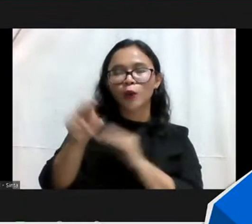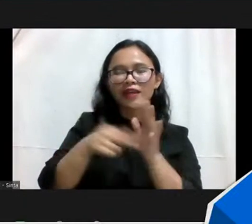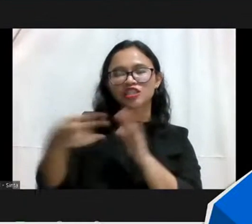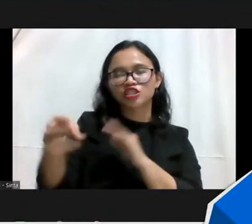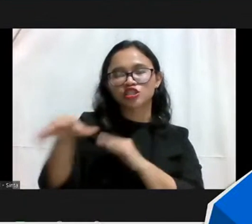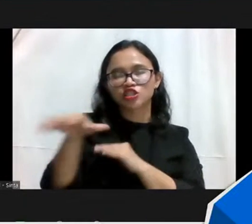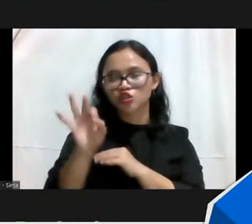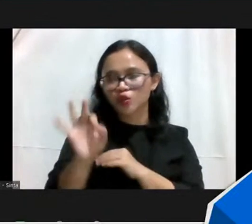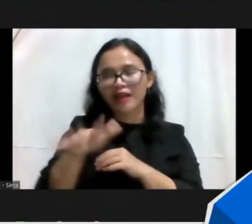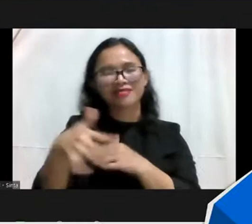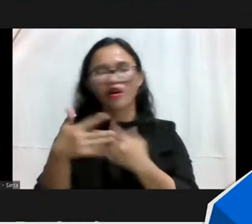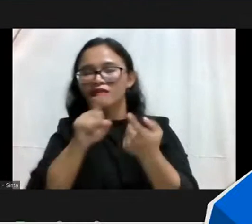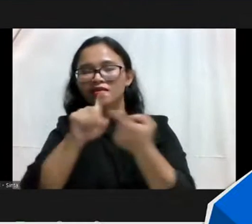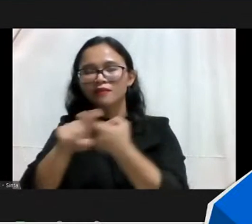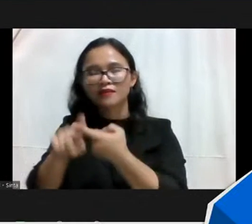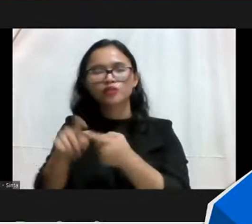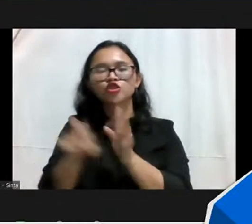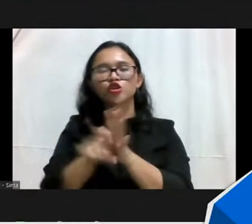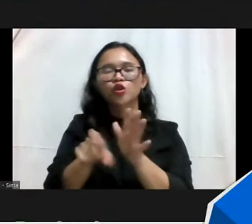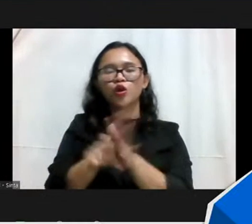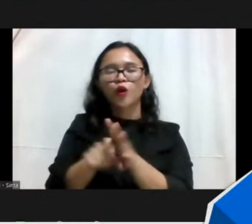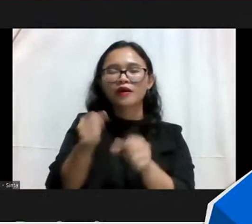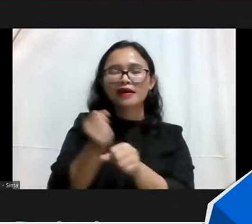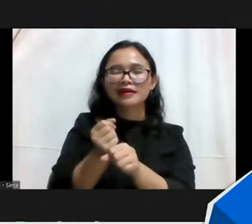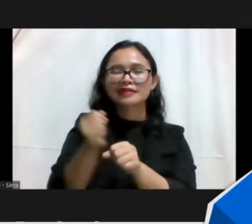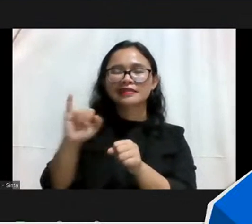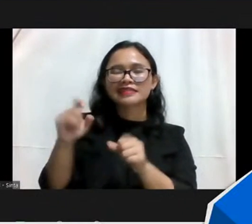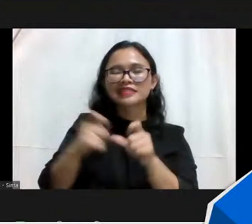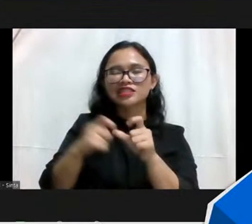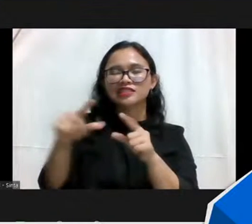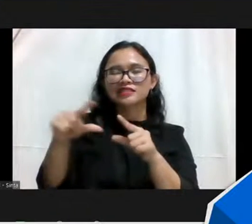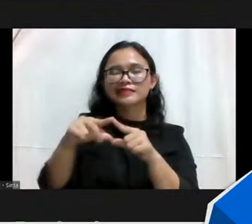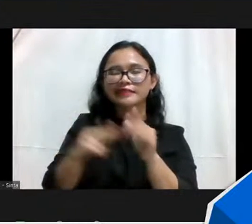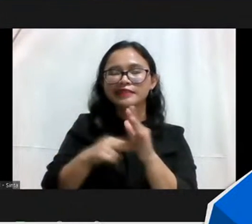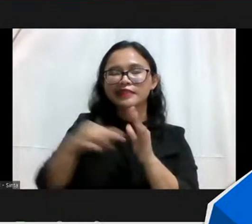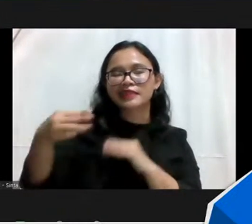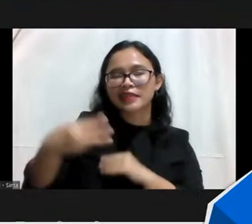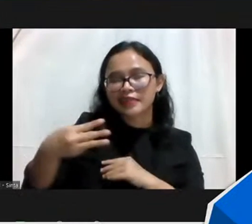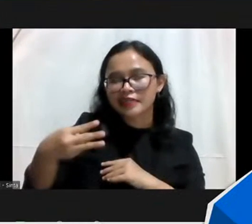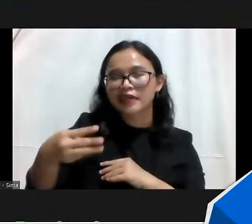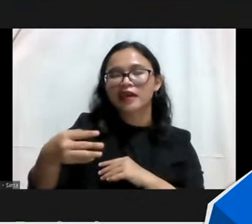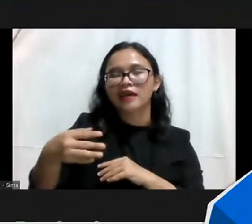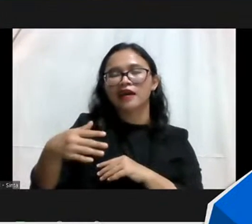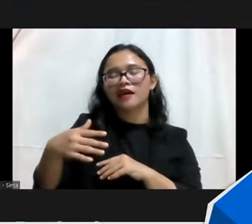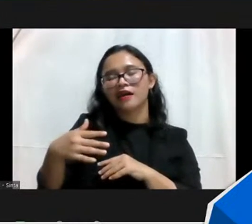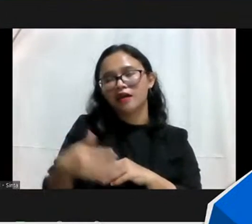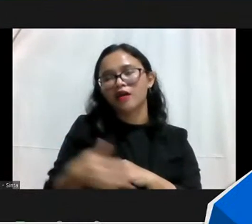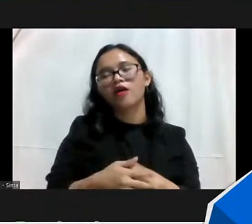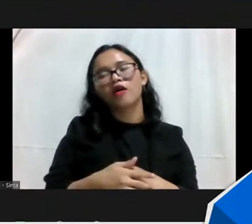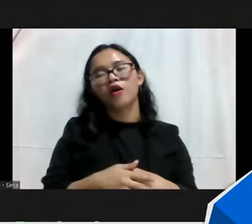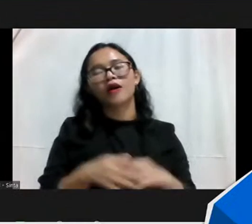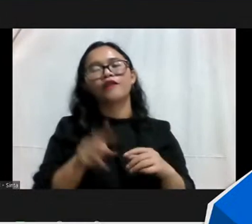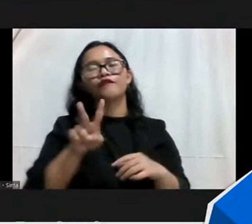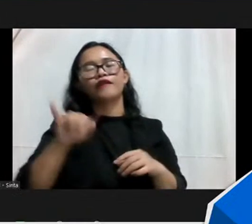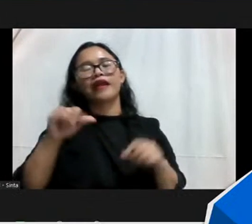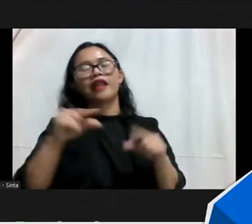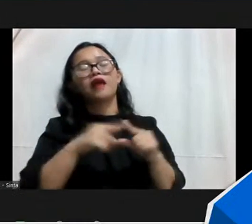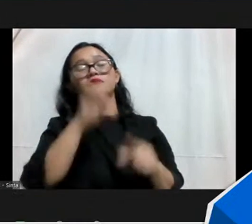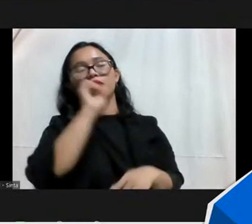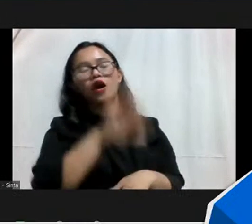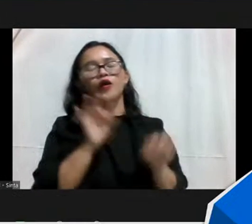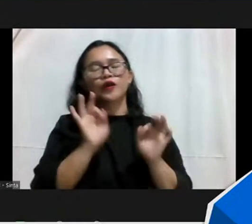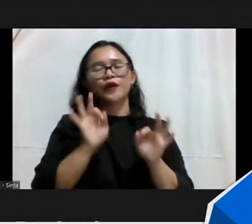baik eh Baiklah kalau begitu Terima kasih Mbak Sekar atas informasinya kalau begitu saya akan memprioritaskan